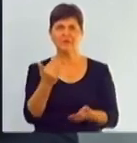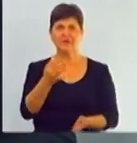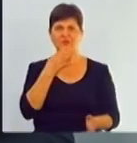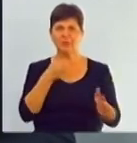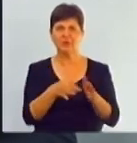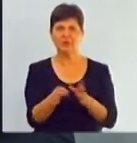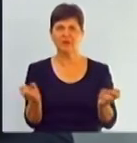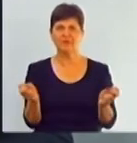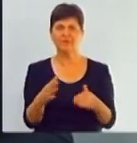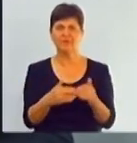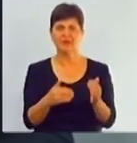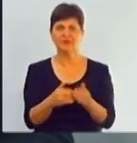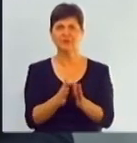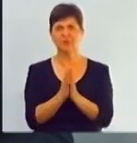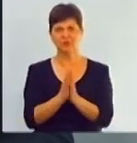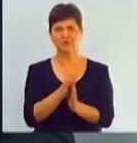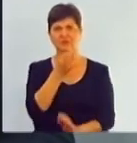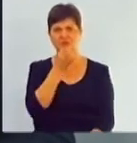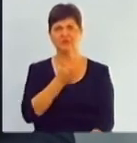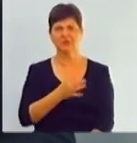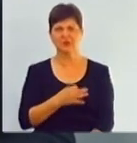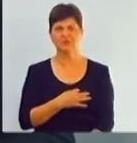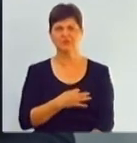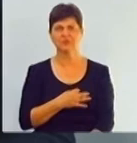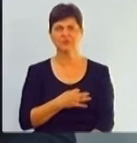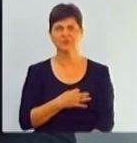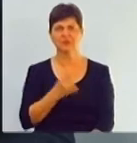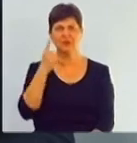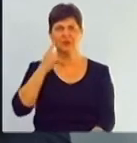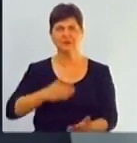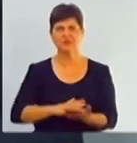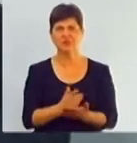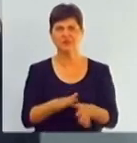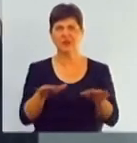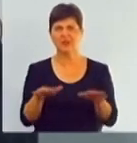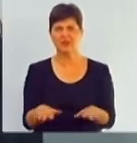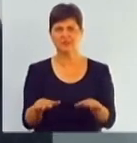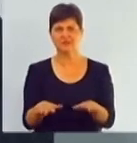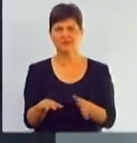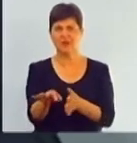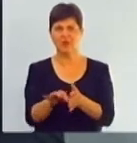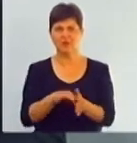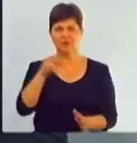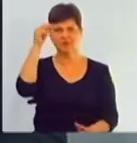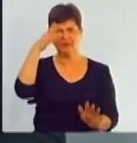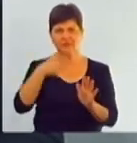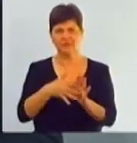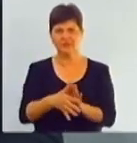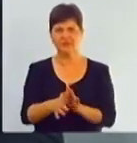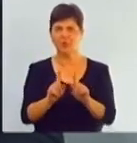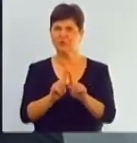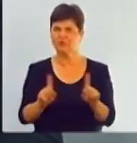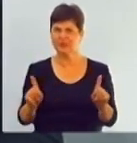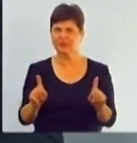фахівця? Дайте, будь ласка, щоб, ну, так би мовити, зорієнтуватися на місцевості. Тобто одразу вивчити конструкційні особливості